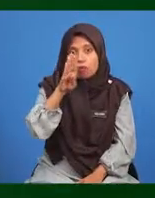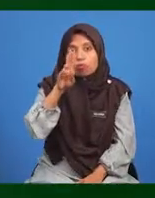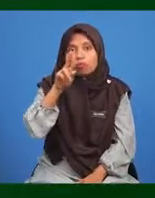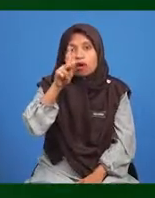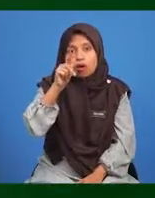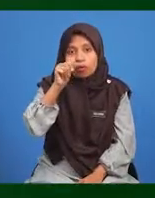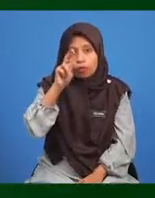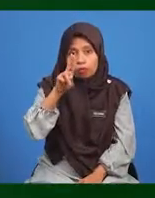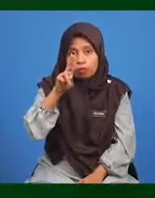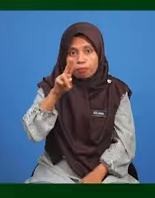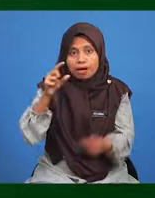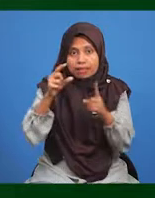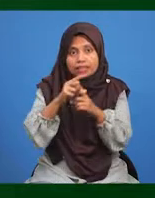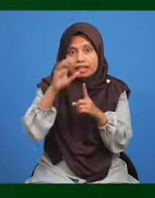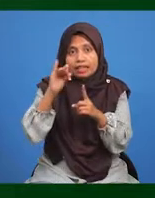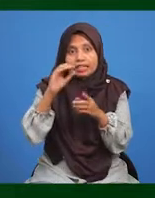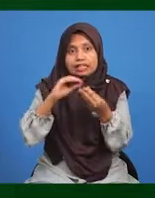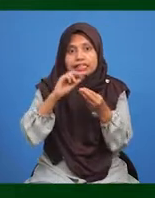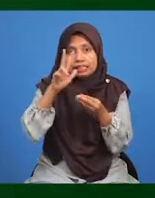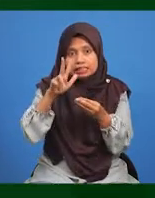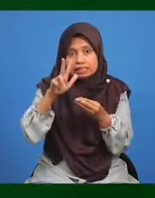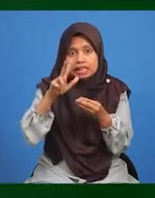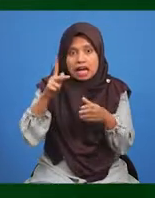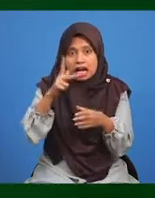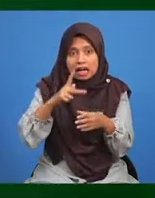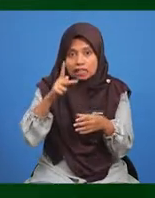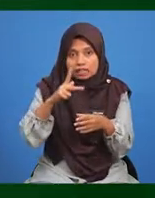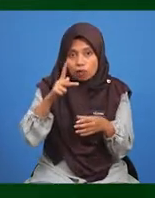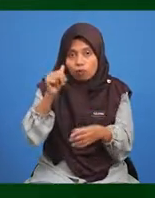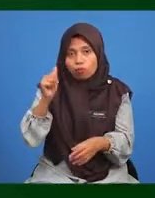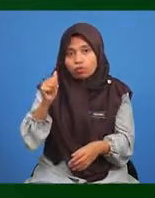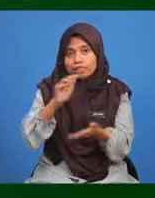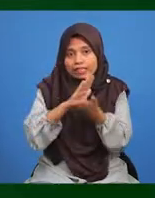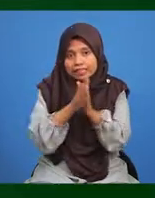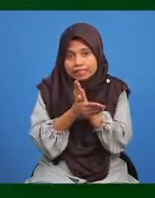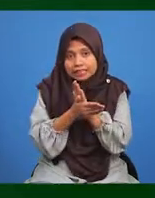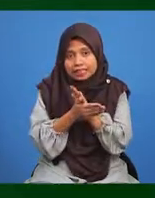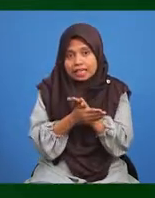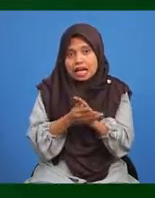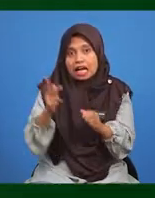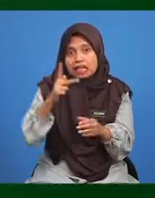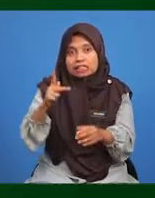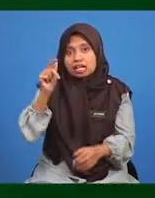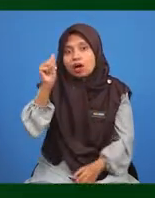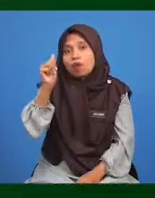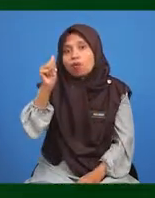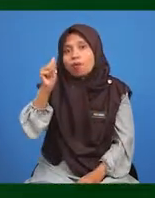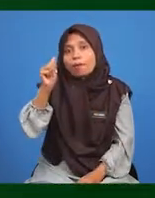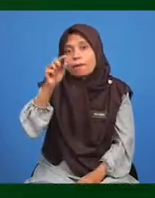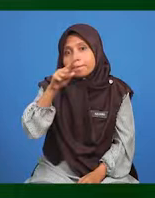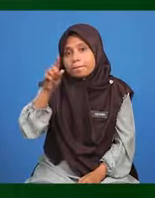Perkataan yang ketiga ialah kacau. Betul, murid-murid. Jawapannya ialah kacau